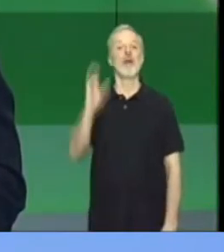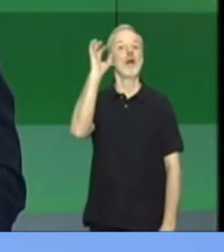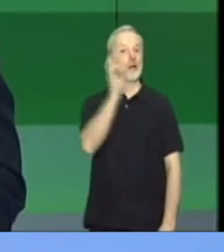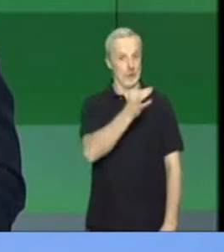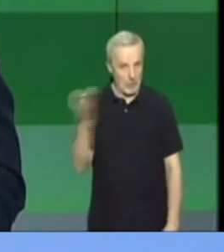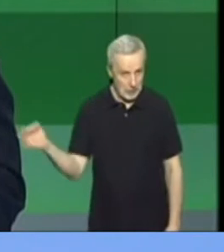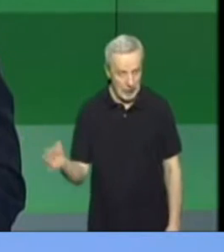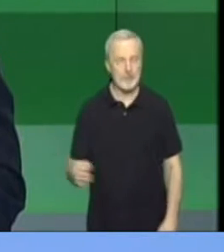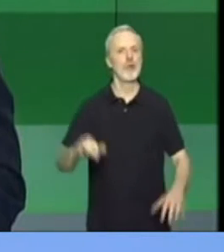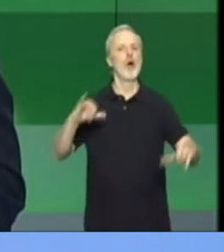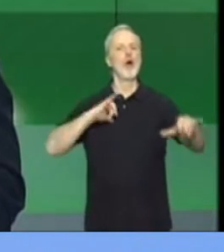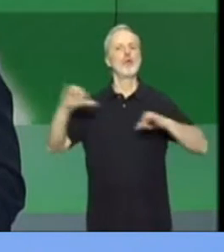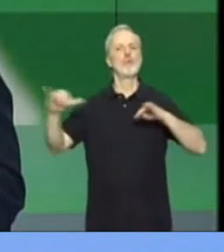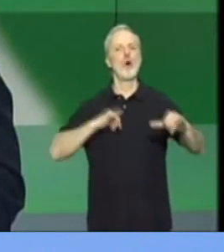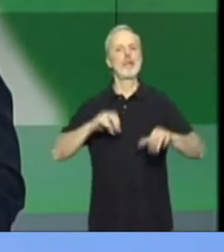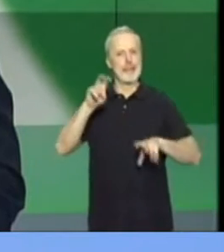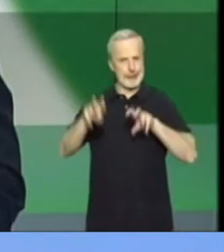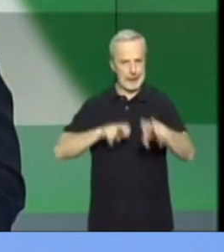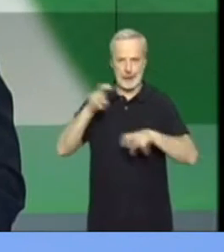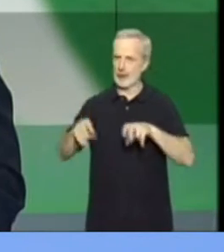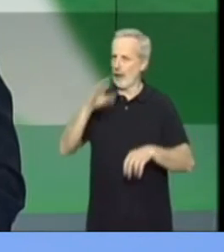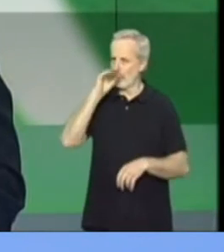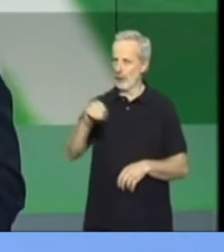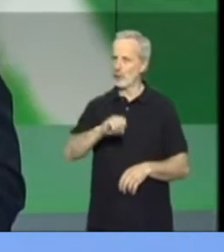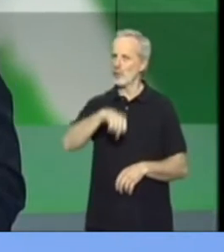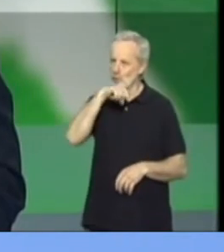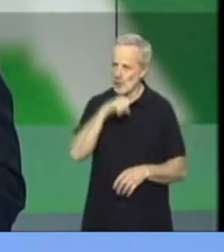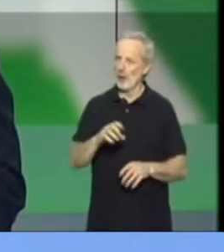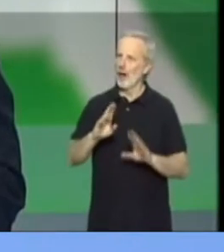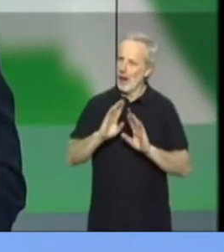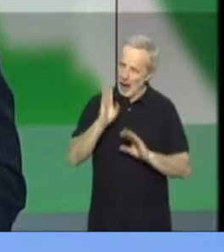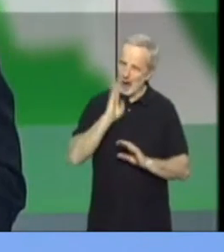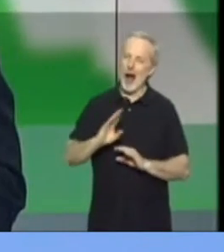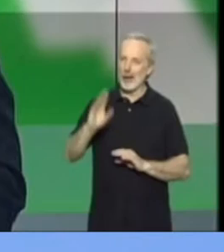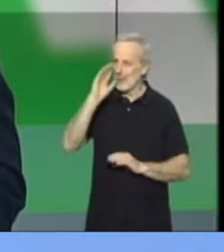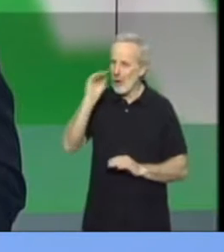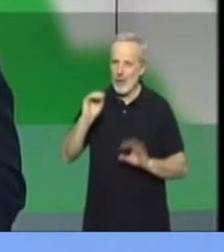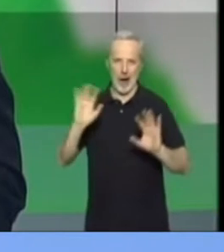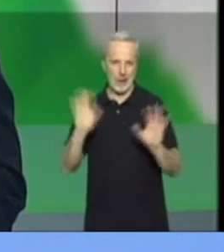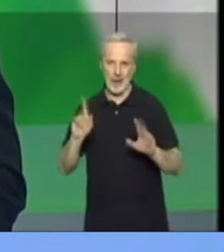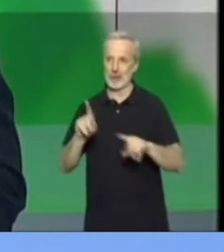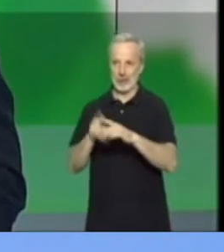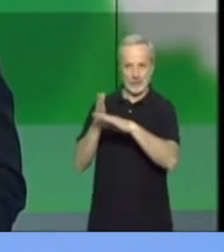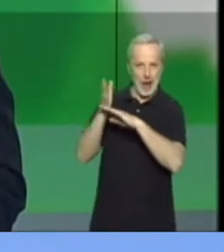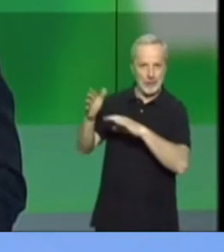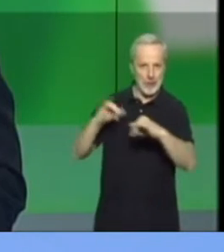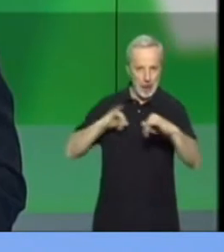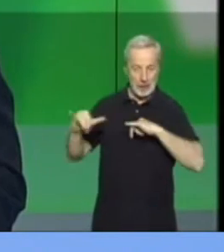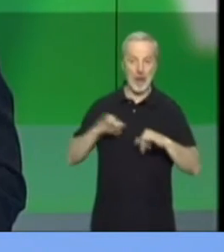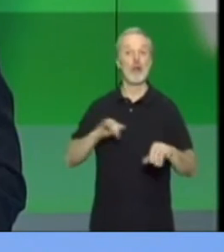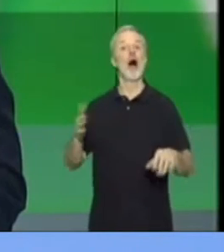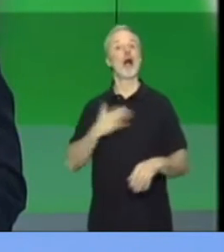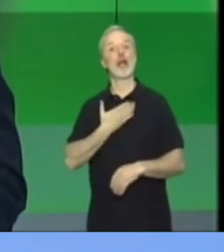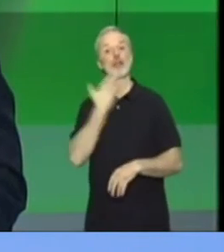Dobrý den. Cyklistika patří mezi divácky nejpopulárnější a taky nejvděčnější sporty. No a je dobře, že česká cyklistika má